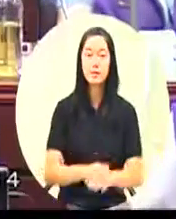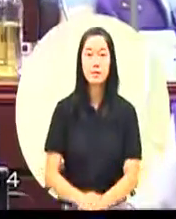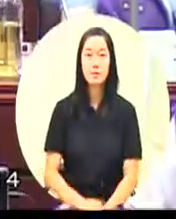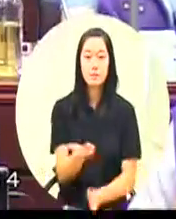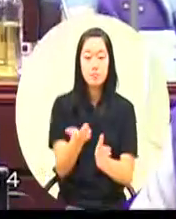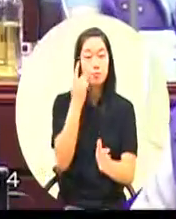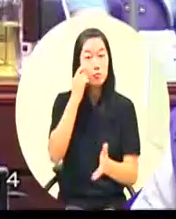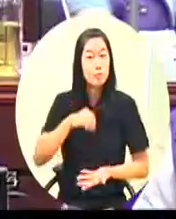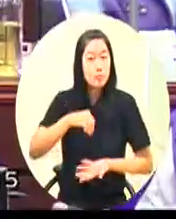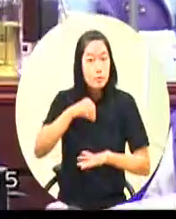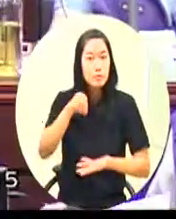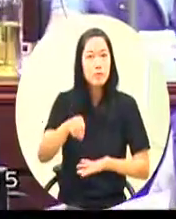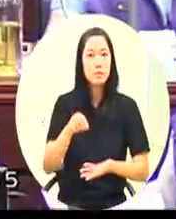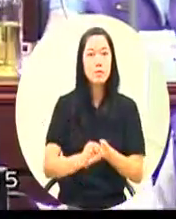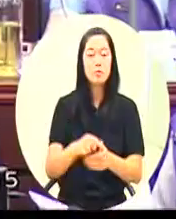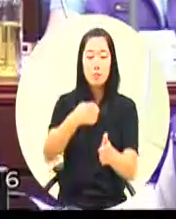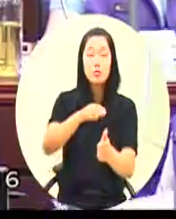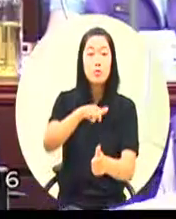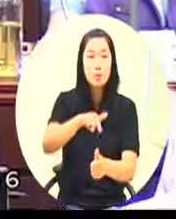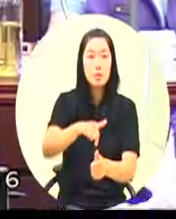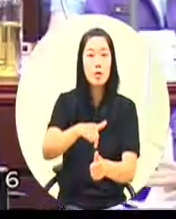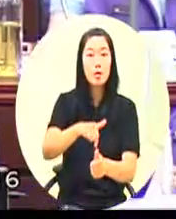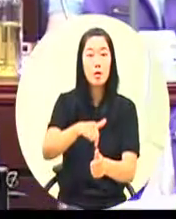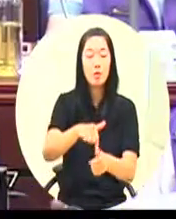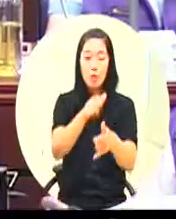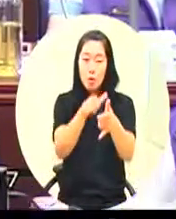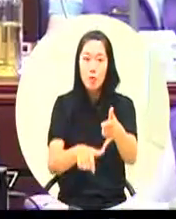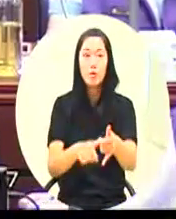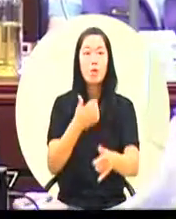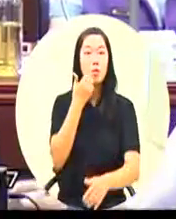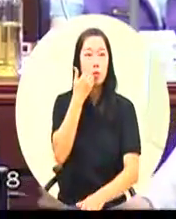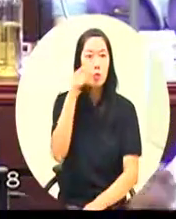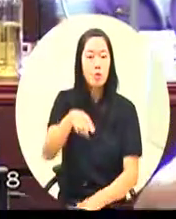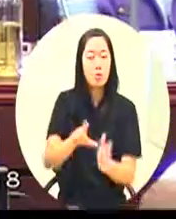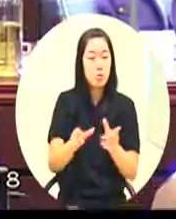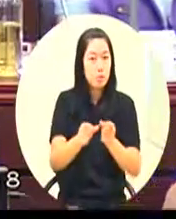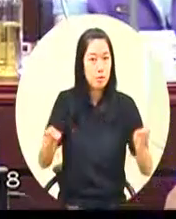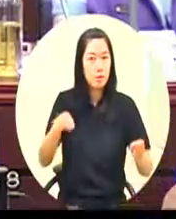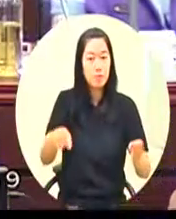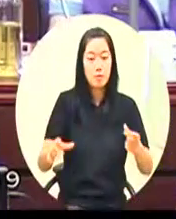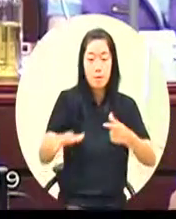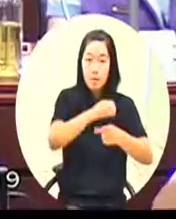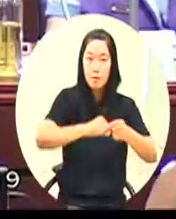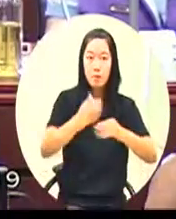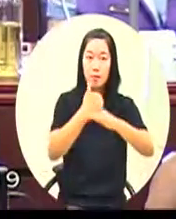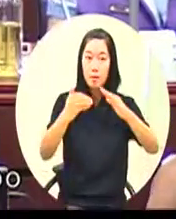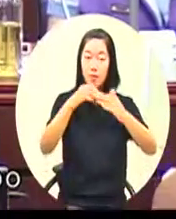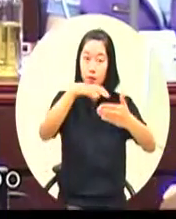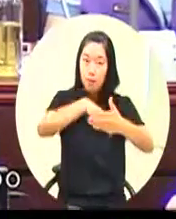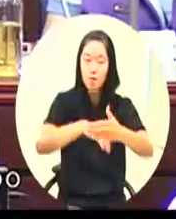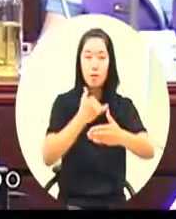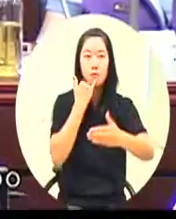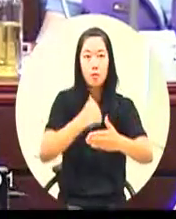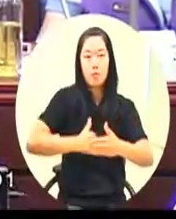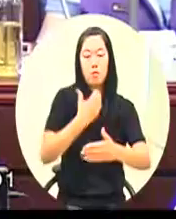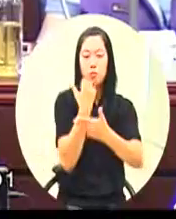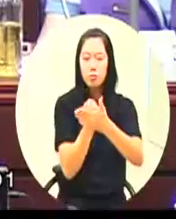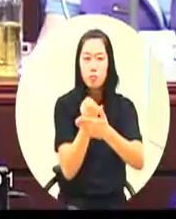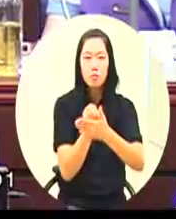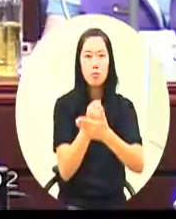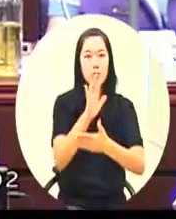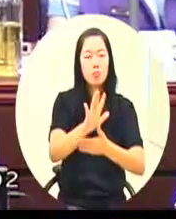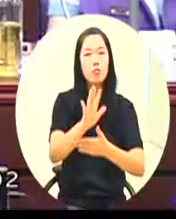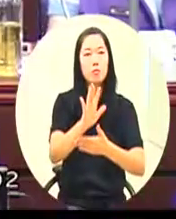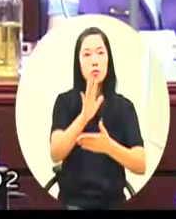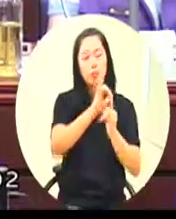提到有关于是教官的这个部分哦，如果教官来讲，长期在台湾的校园里头，它有它存在的这个历